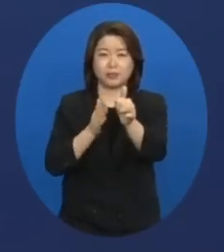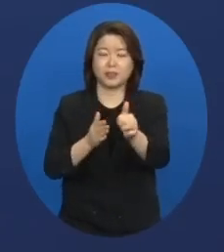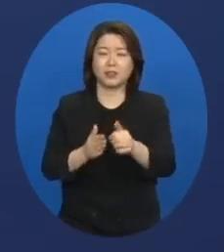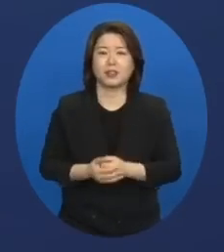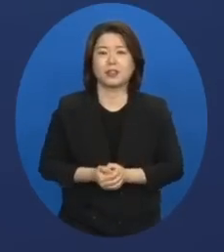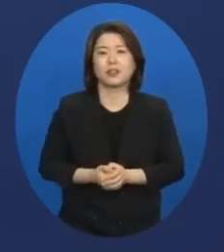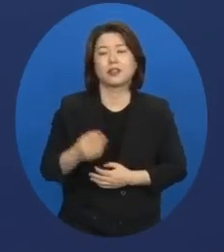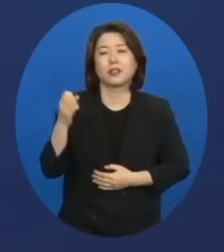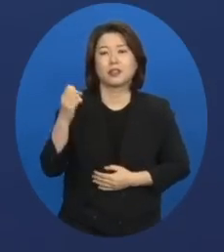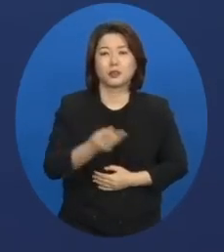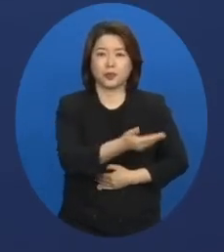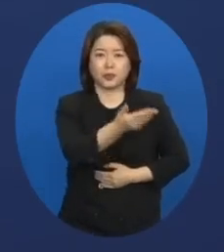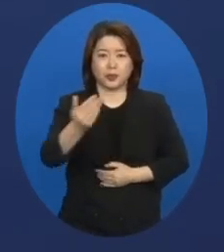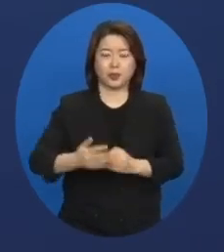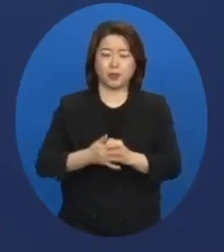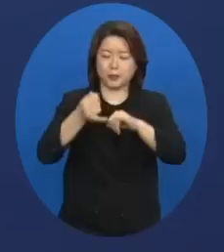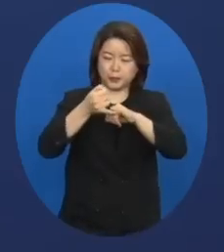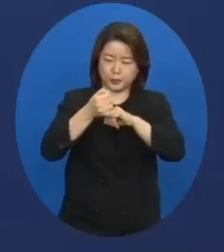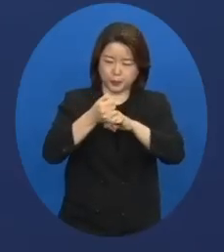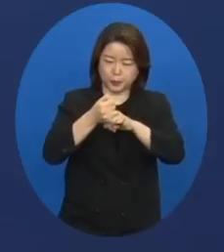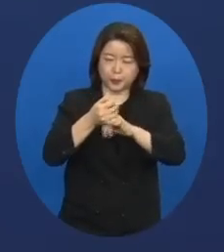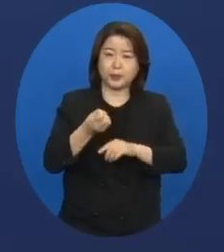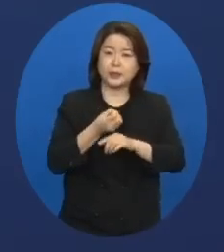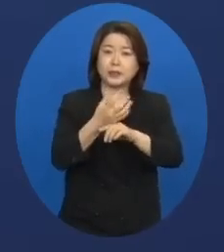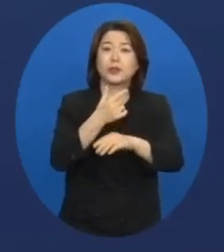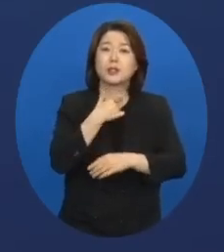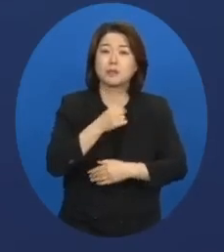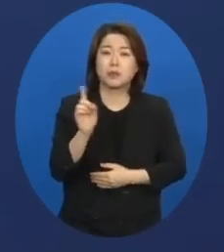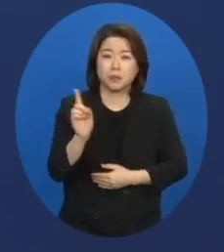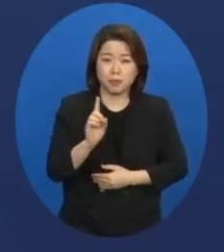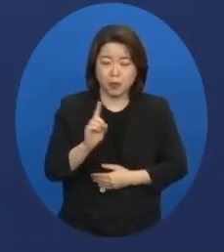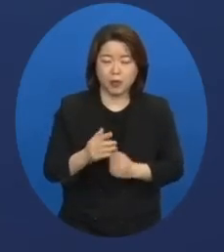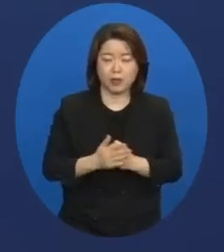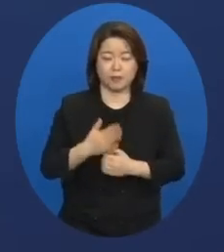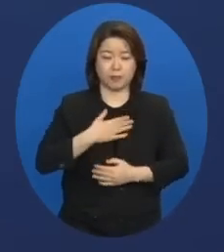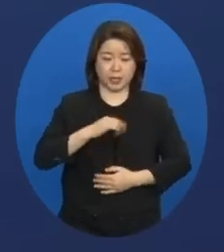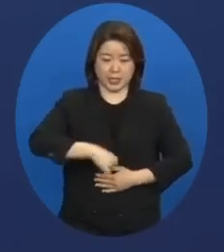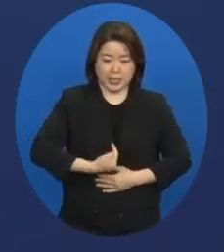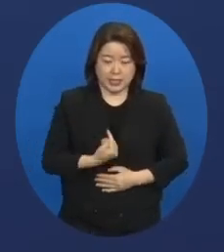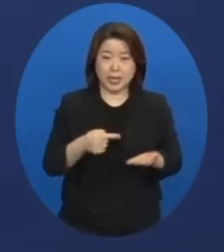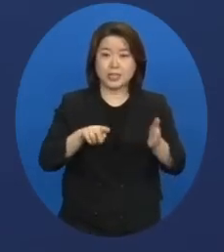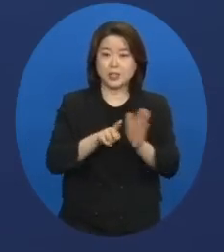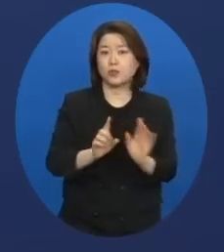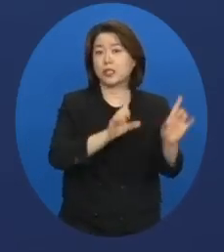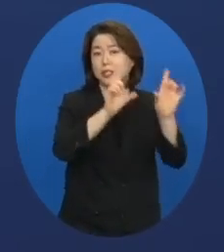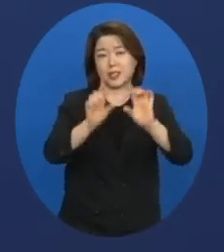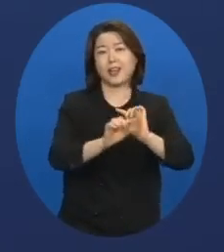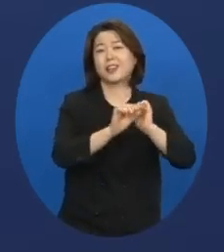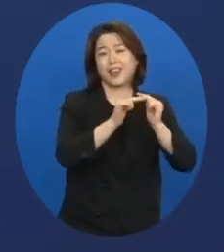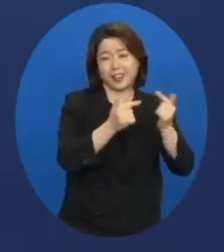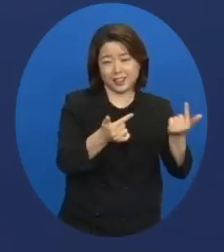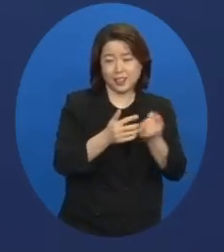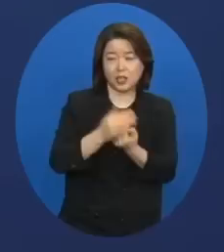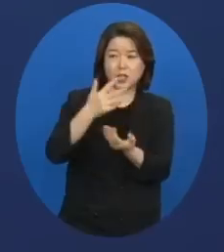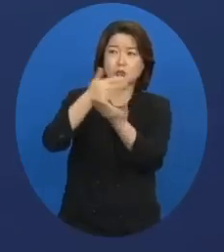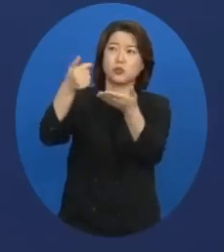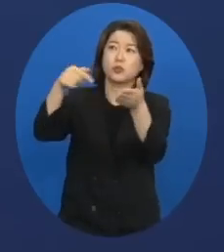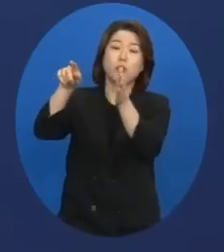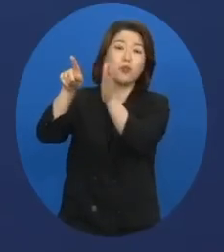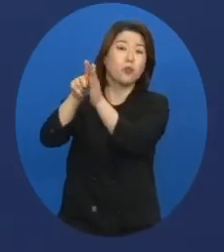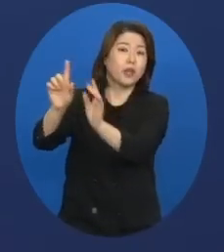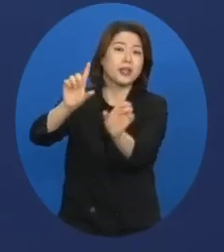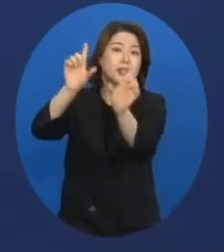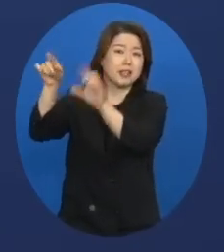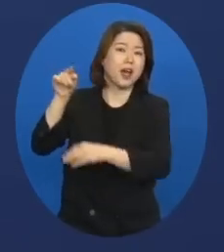또한 여러분에게 꼭 드리고 싶은 말씀은 우리가 우리 자신을 위해서 살지 않고 주님을 위해서 살게 되는